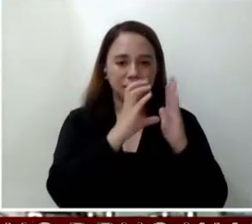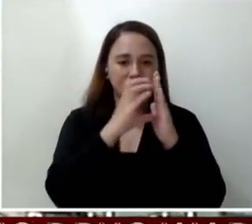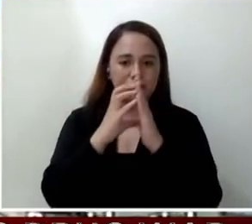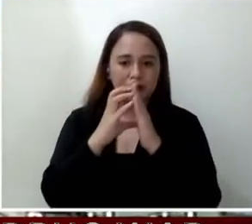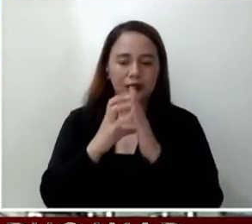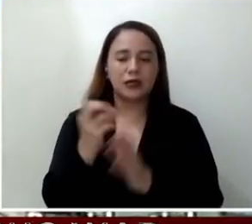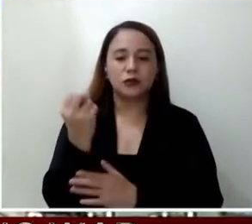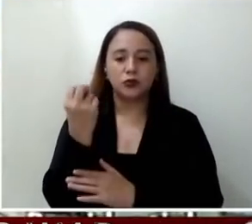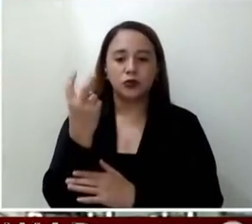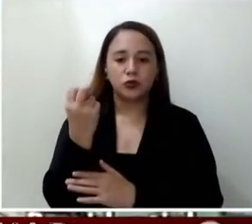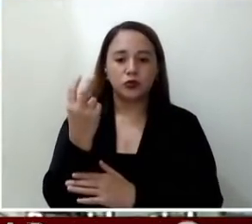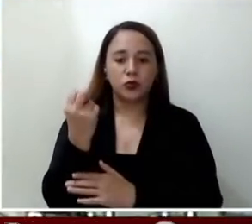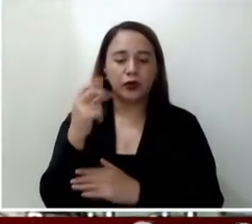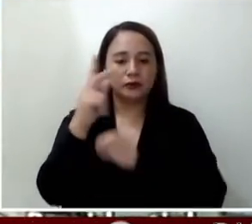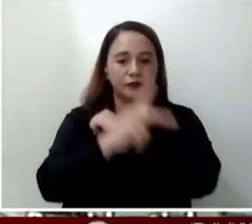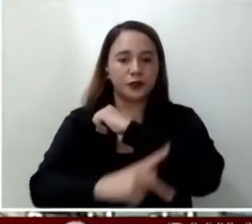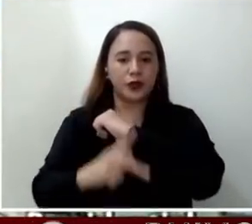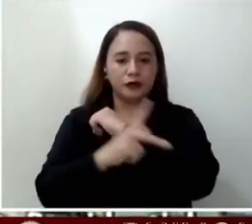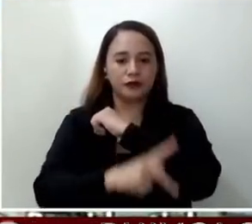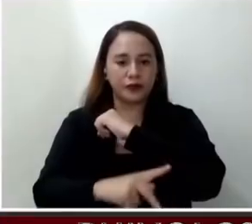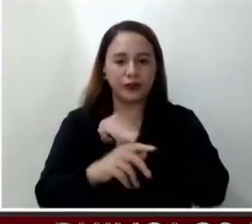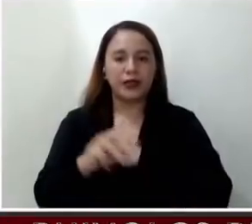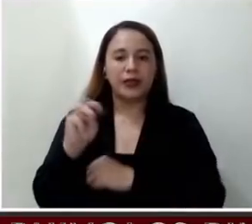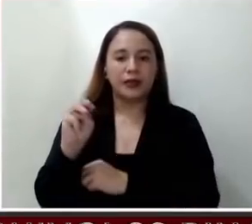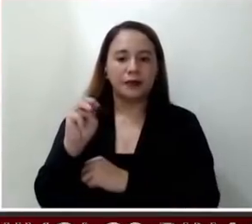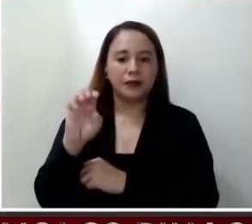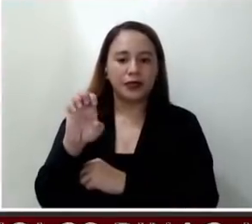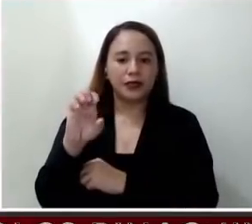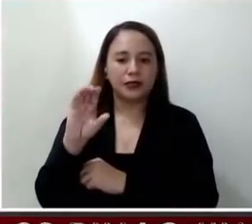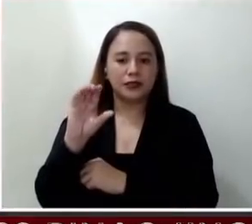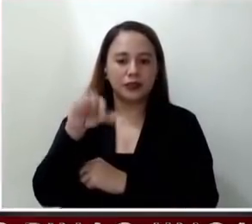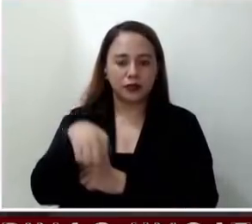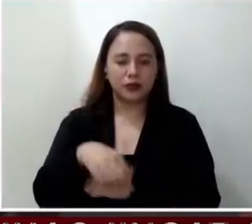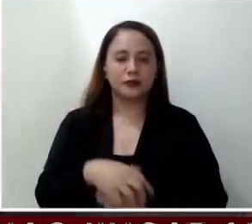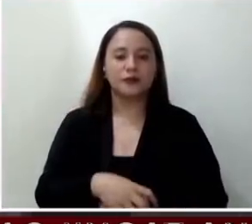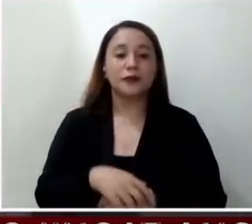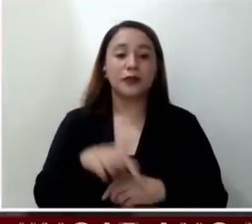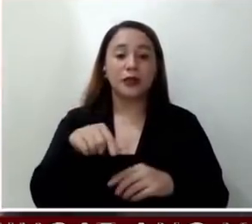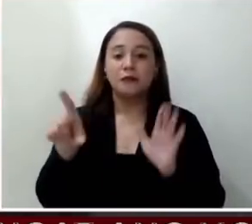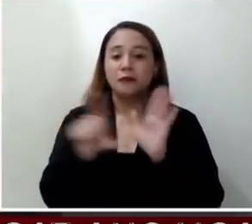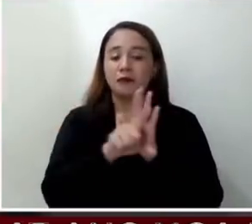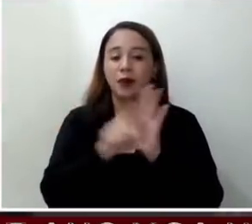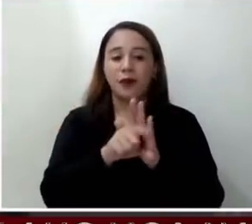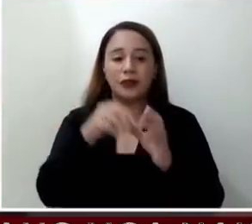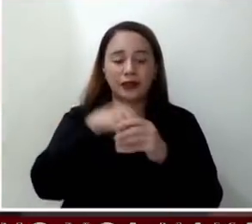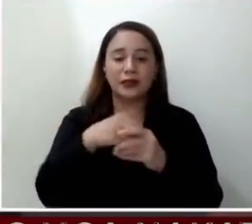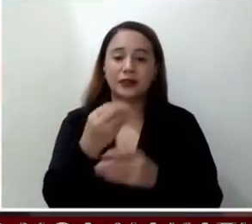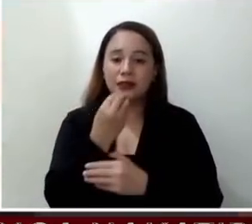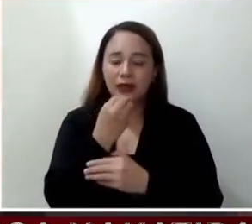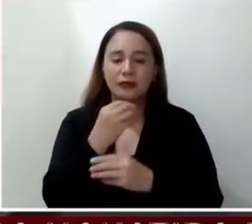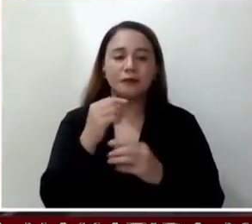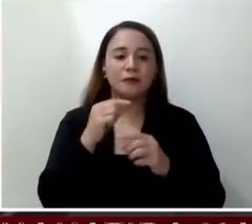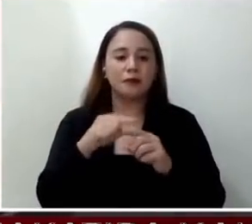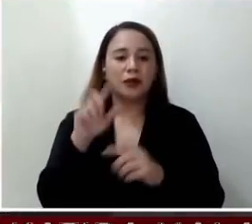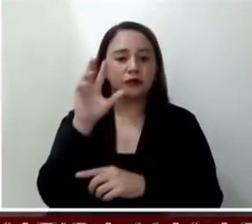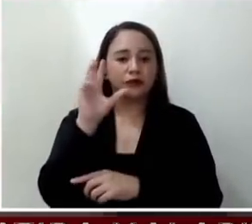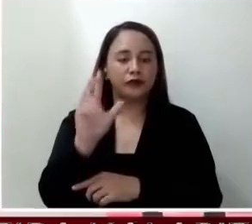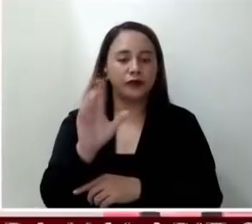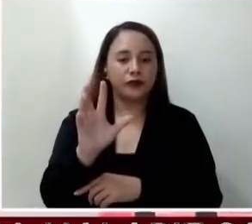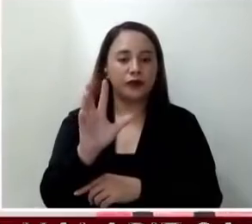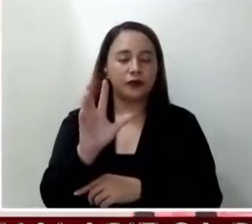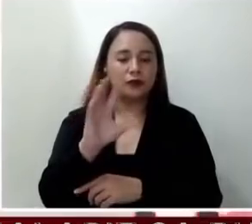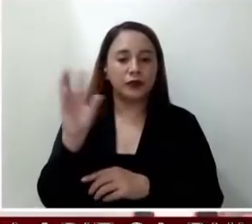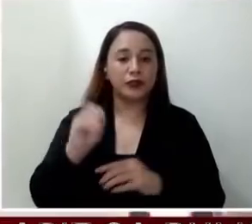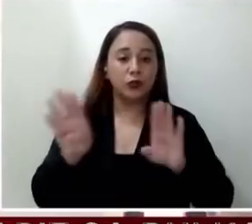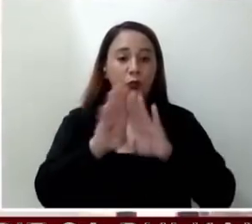12 mga probinsya under MECQ. Dito bawal ang indoor dine-in pero pwede hanggang 50% alfresco